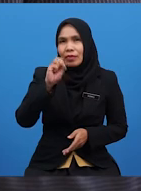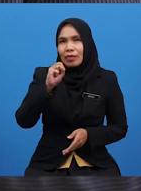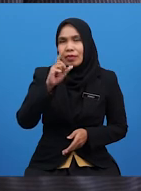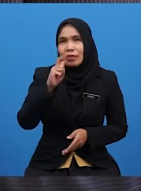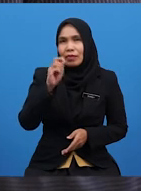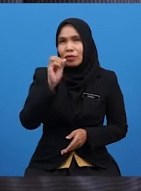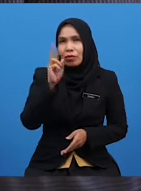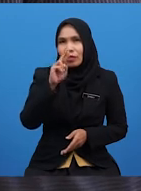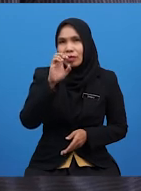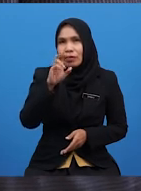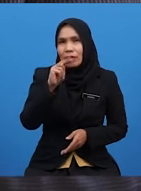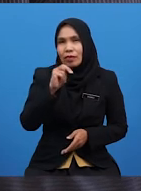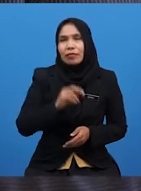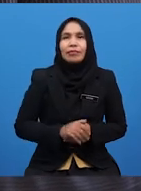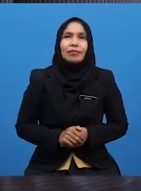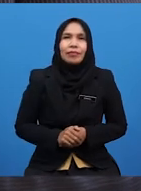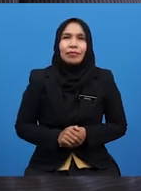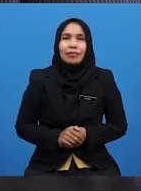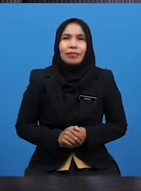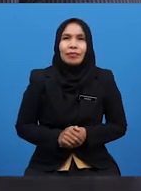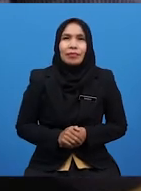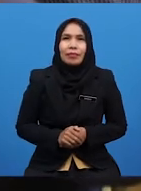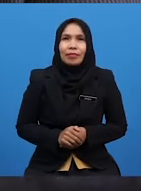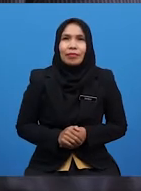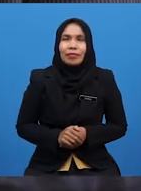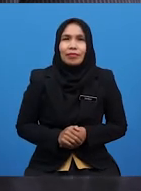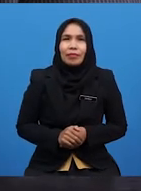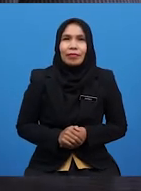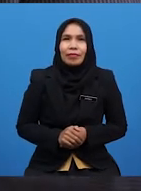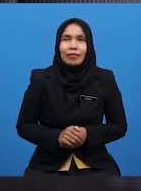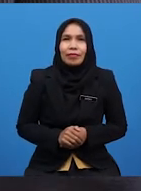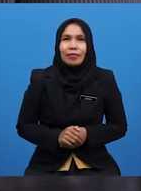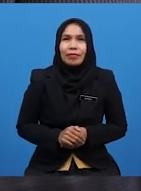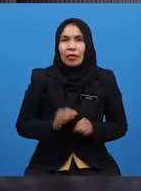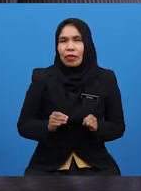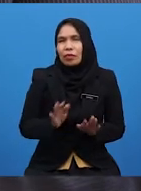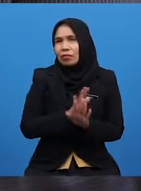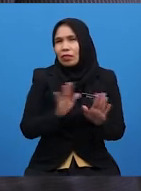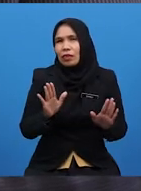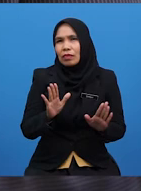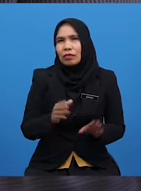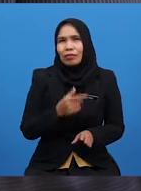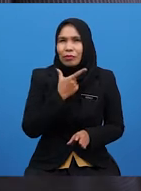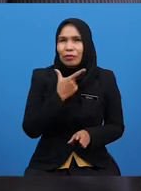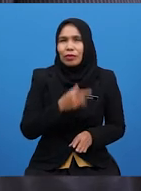kalau-kalau boleh masuk ke hotel